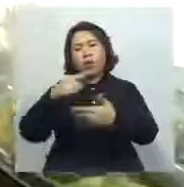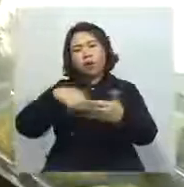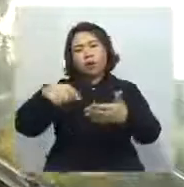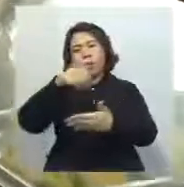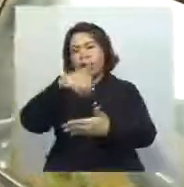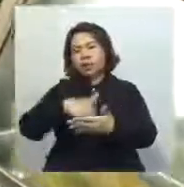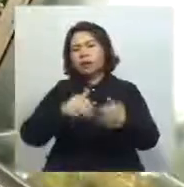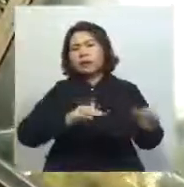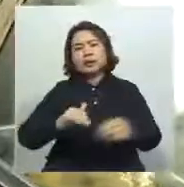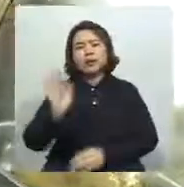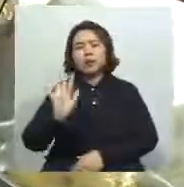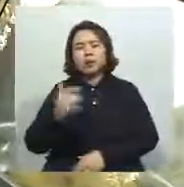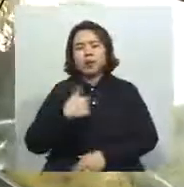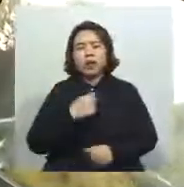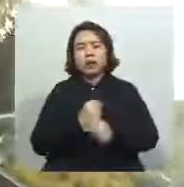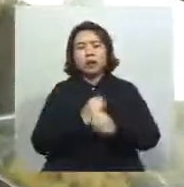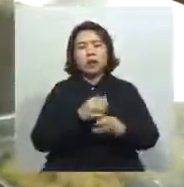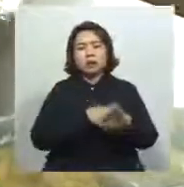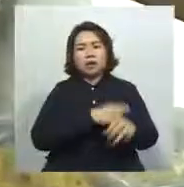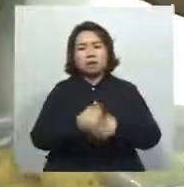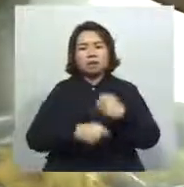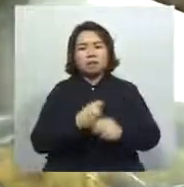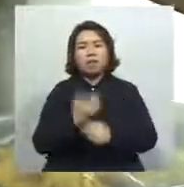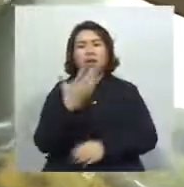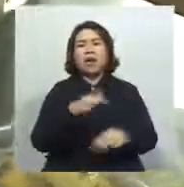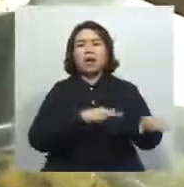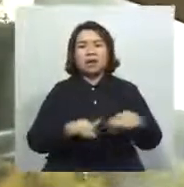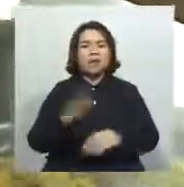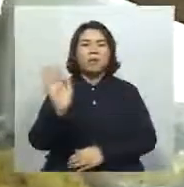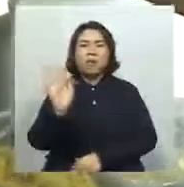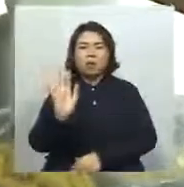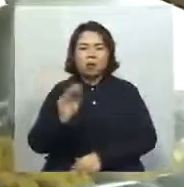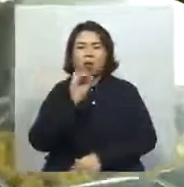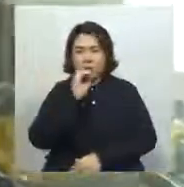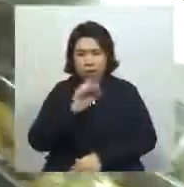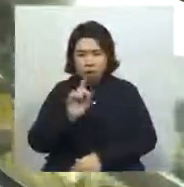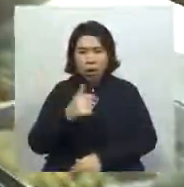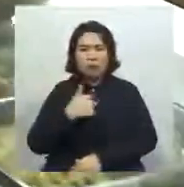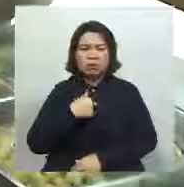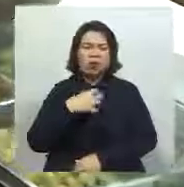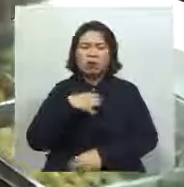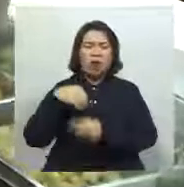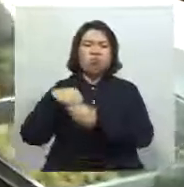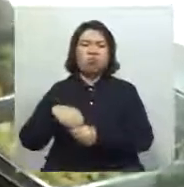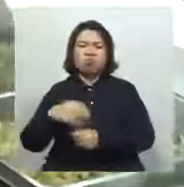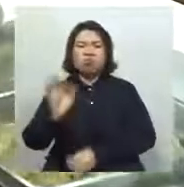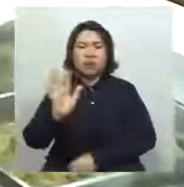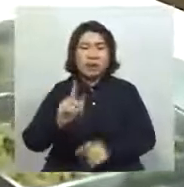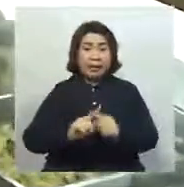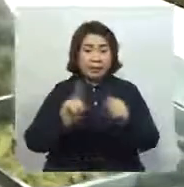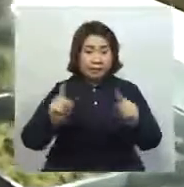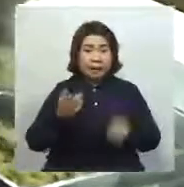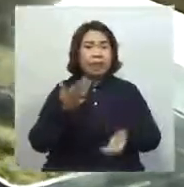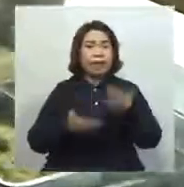องเตรียมตัวอะไรเพราะว่าทำงานมา5ปีแล้วไม่ต้องเตรียมอะไรแล้วแล้วก็ยืนยันว่าไม่ได้อยากอยู่ต่อทุกอย่